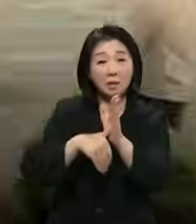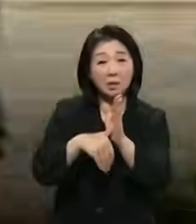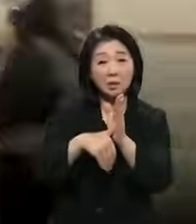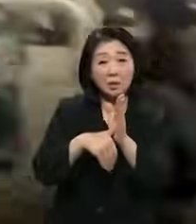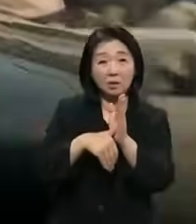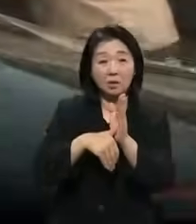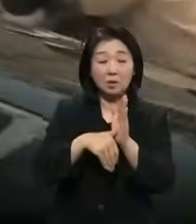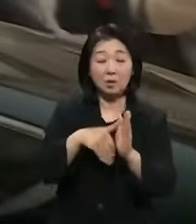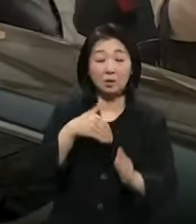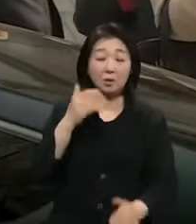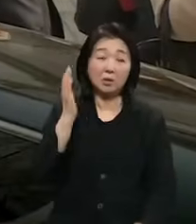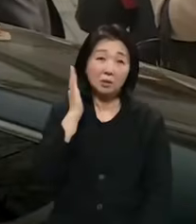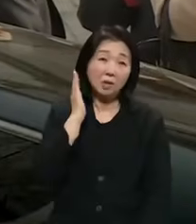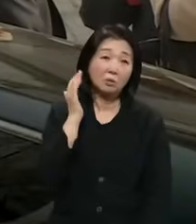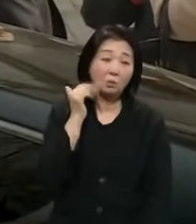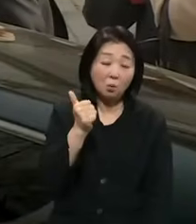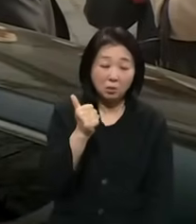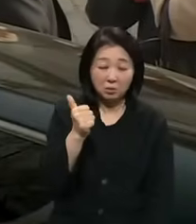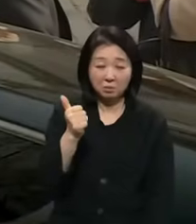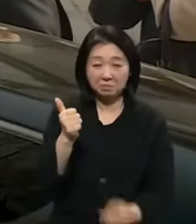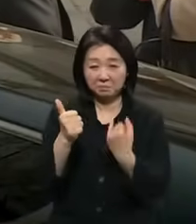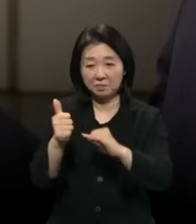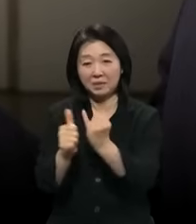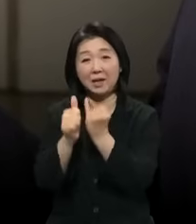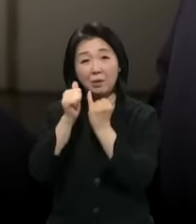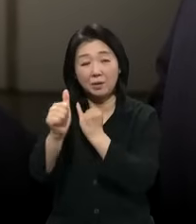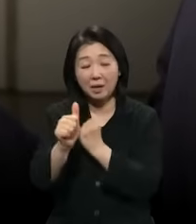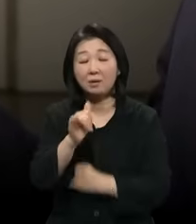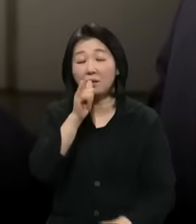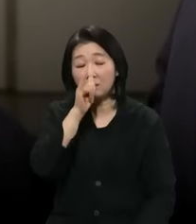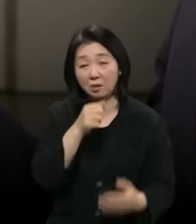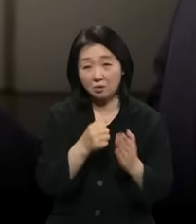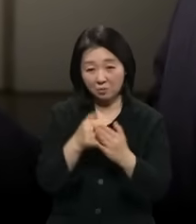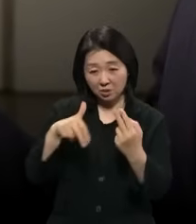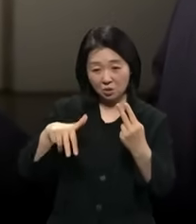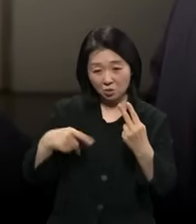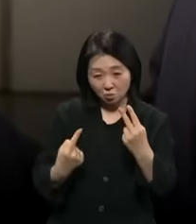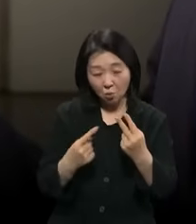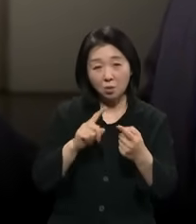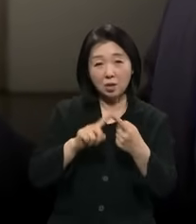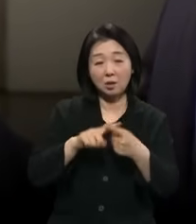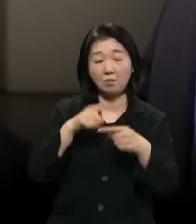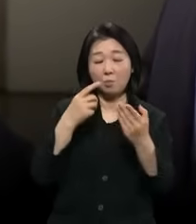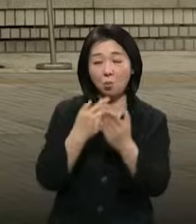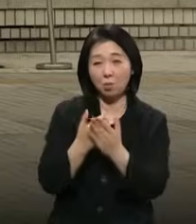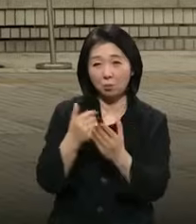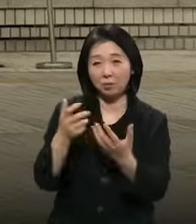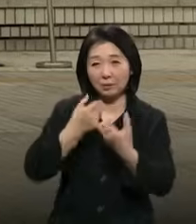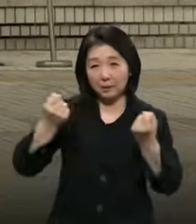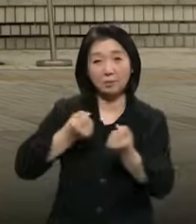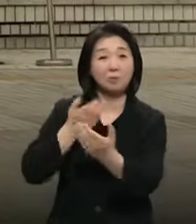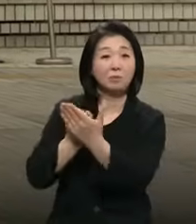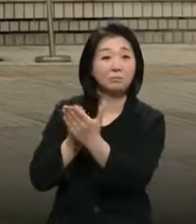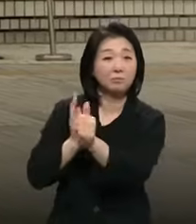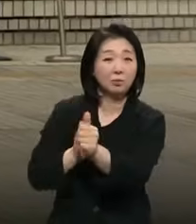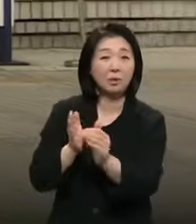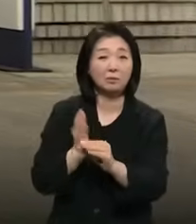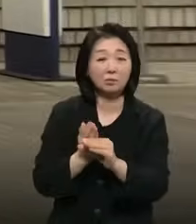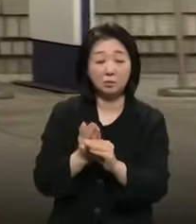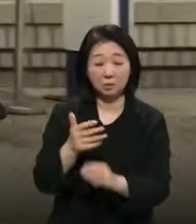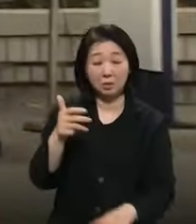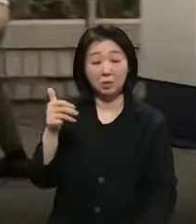대통령의 사위라는 영향력이 작용한 점 등을 주장하며 2조 원대의 재산 분할을 요구하고 있습니다. 이에 반해 최